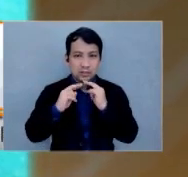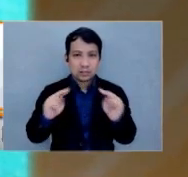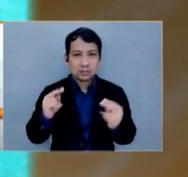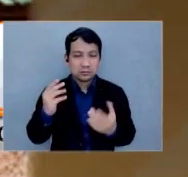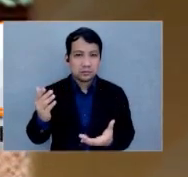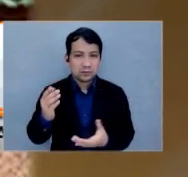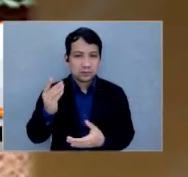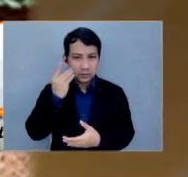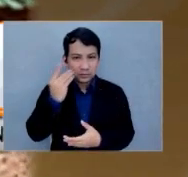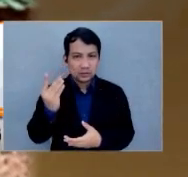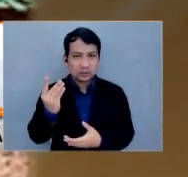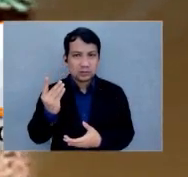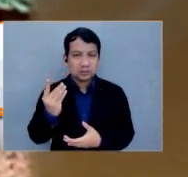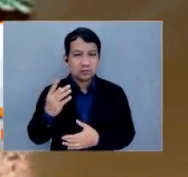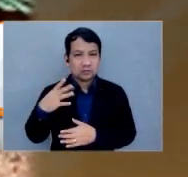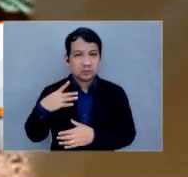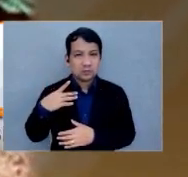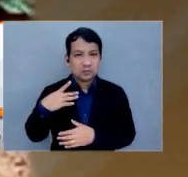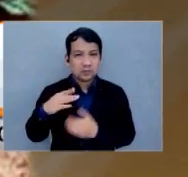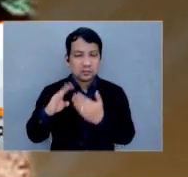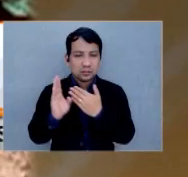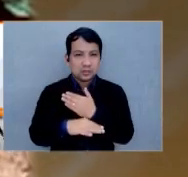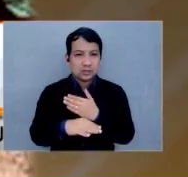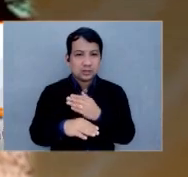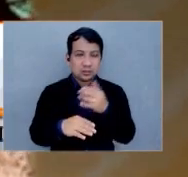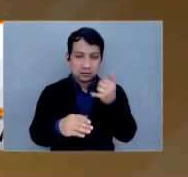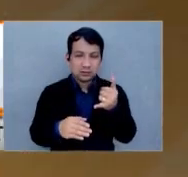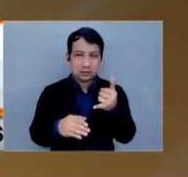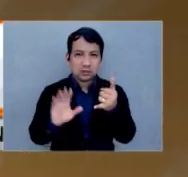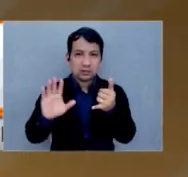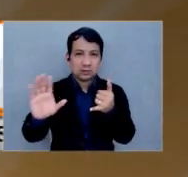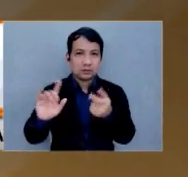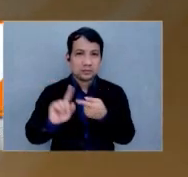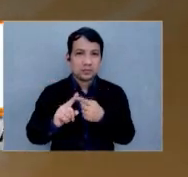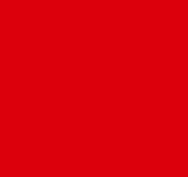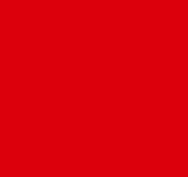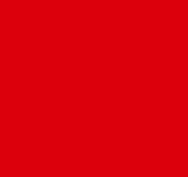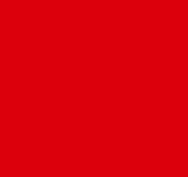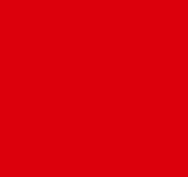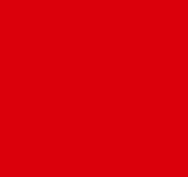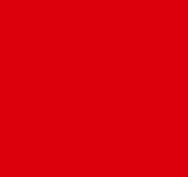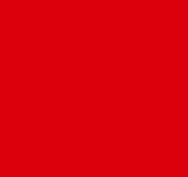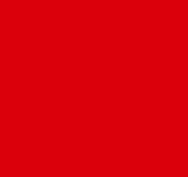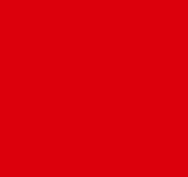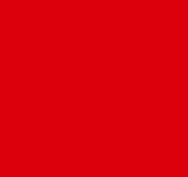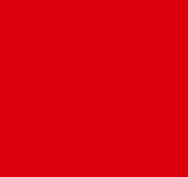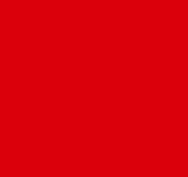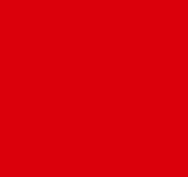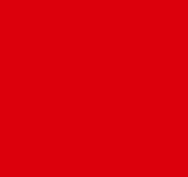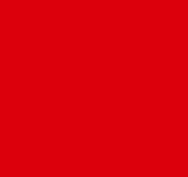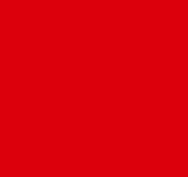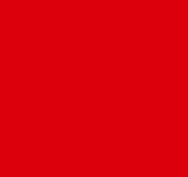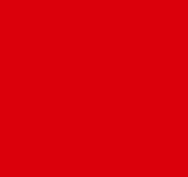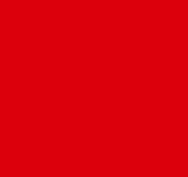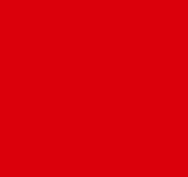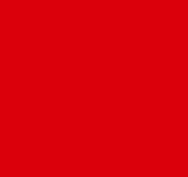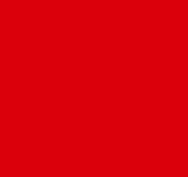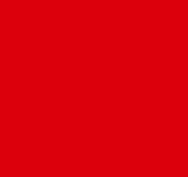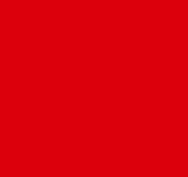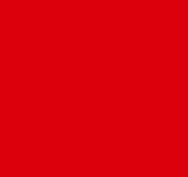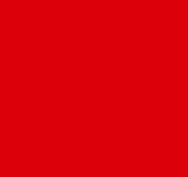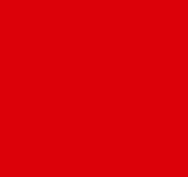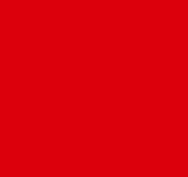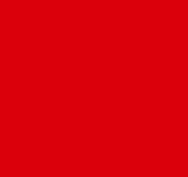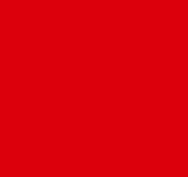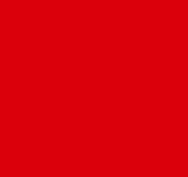Dimples ay humihiling sa pagbaback on cam ng kanyang kaibigan. Mga kapatid, ito po ang inyong